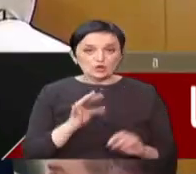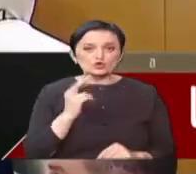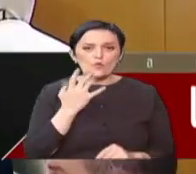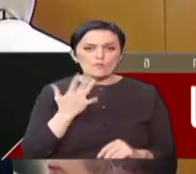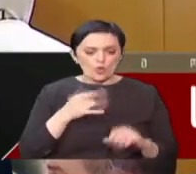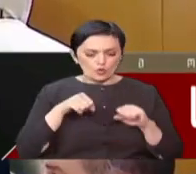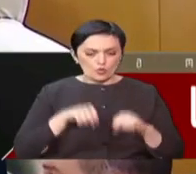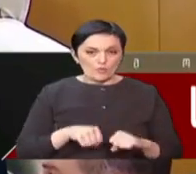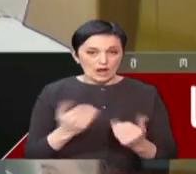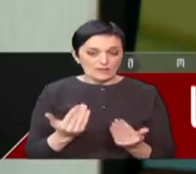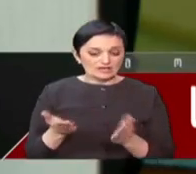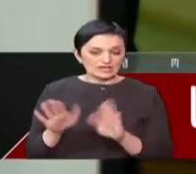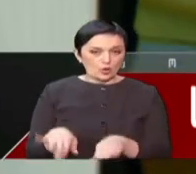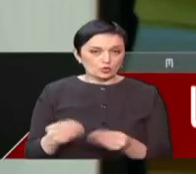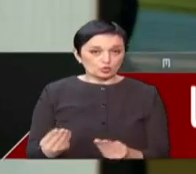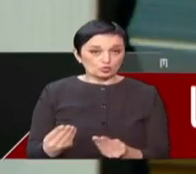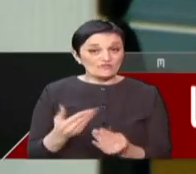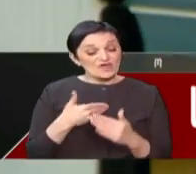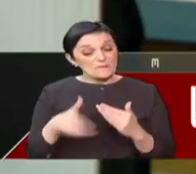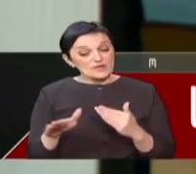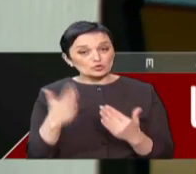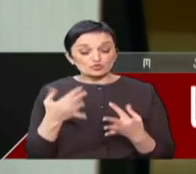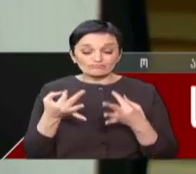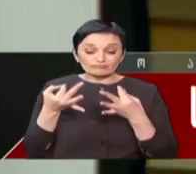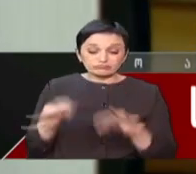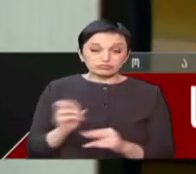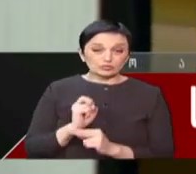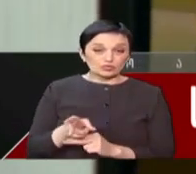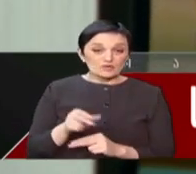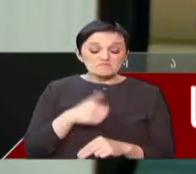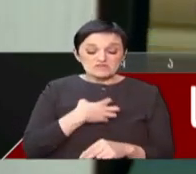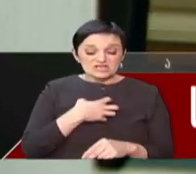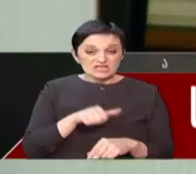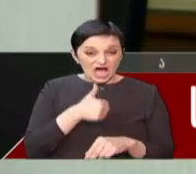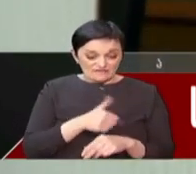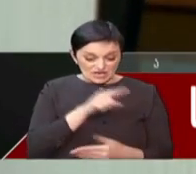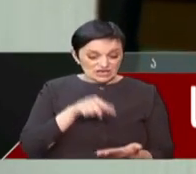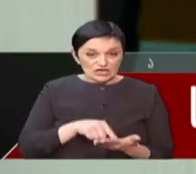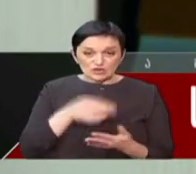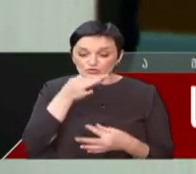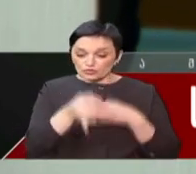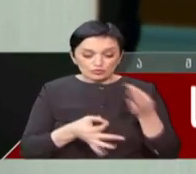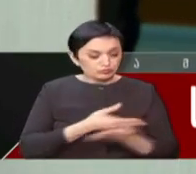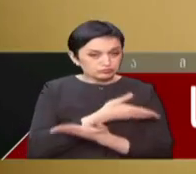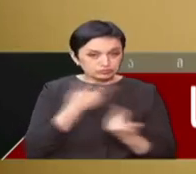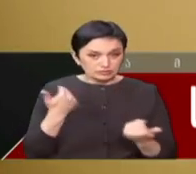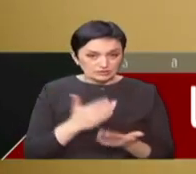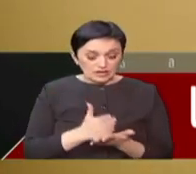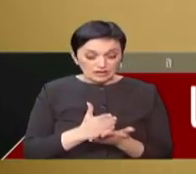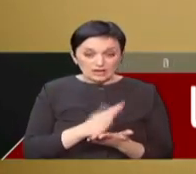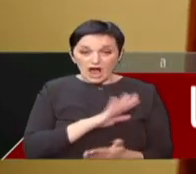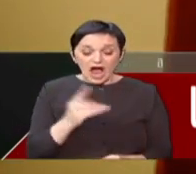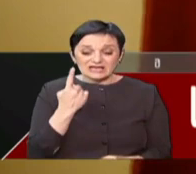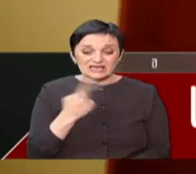verdiktis uplebats mat dautoves. Midian tu ushveben, es aris mtavari kitva, romelits am dromde pasugh gautsemeli rcheba, radgan arts